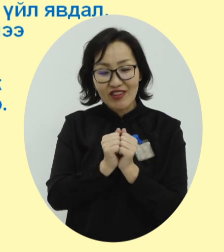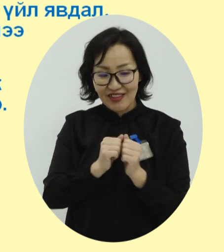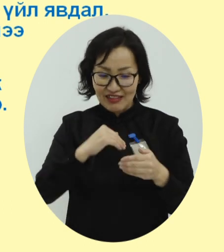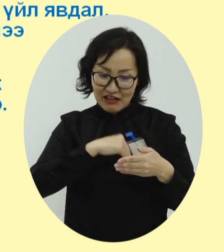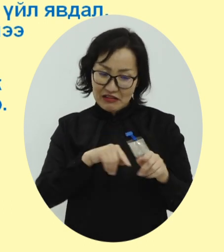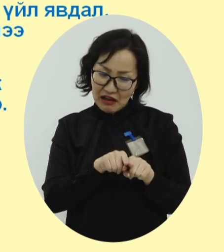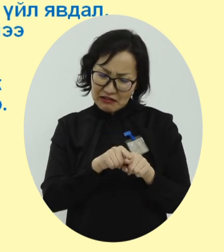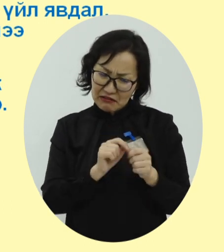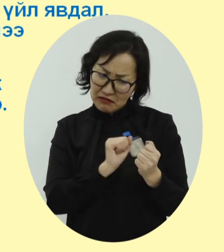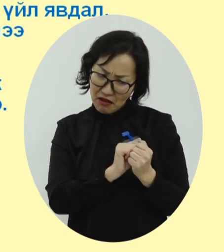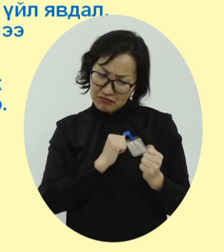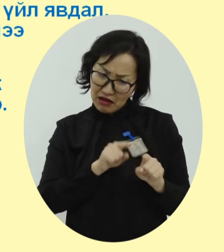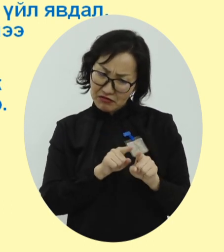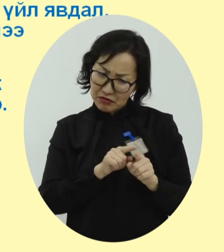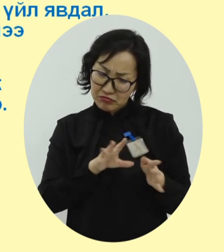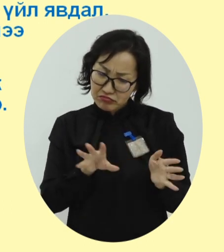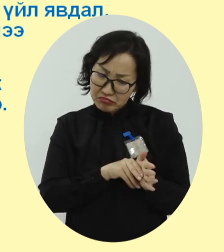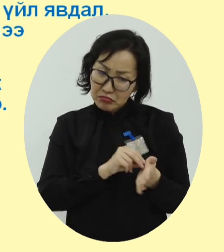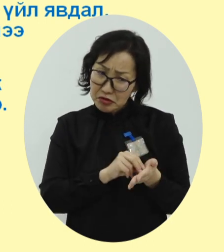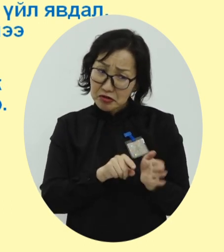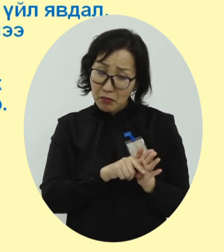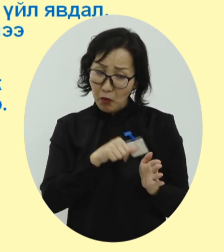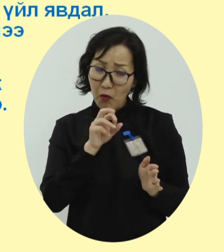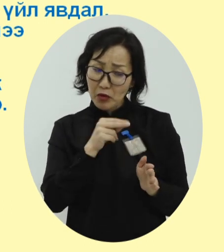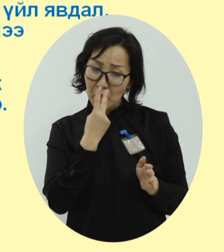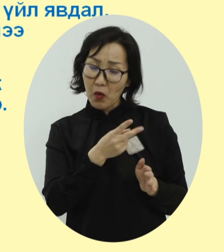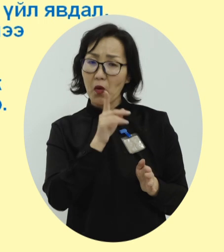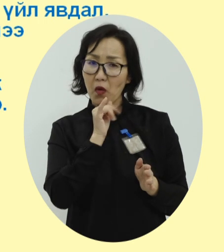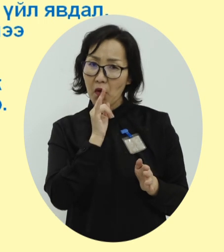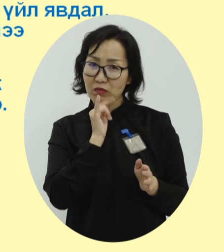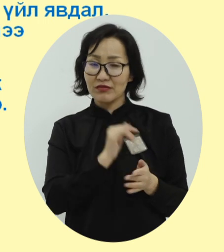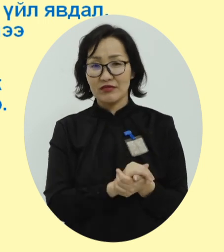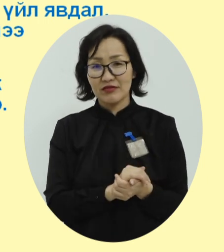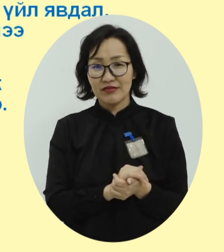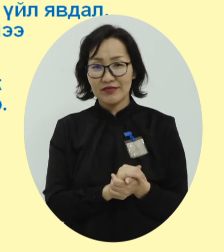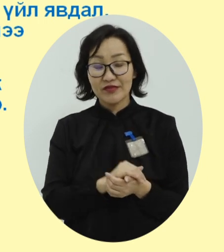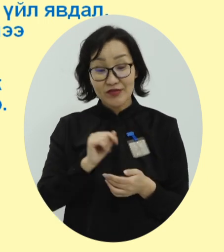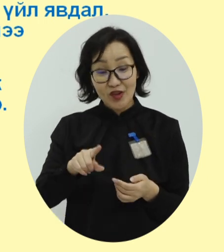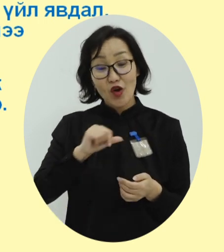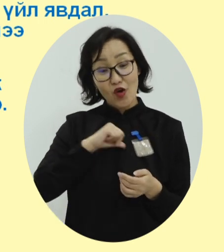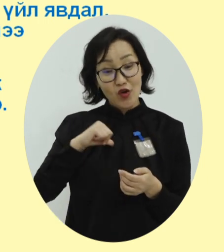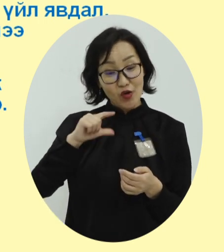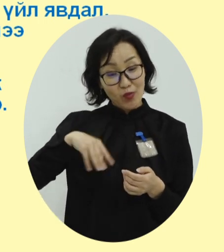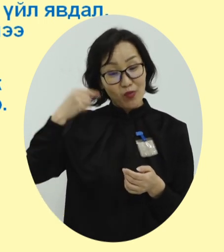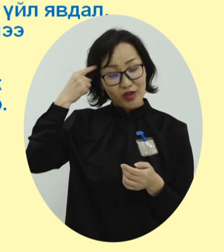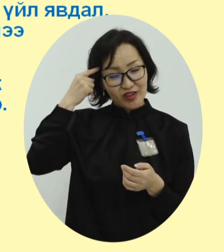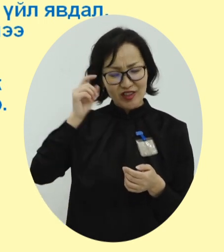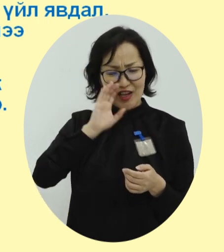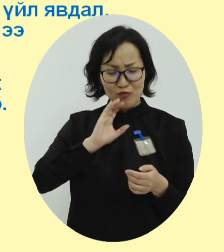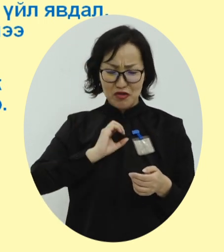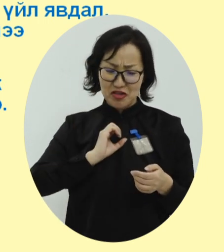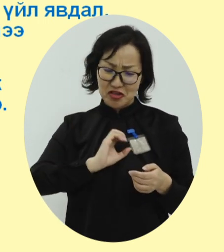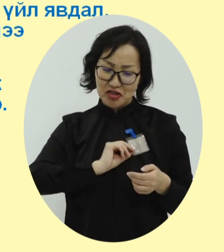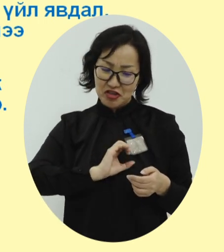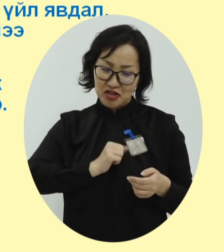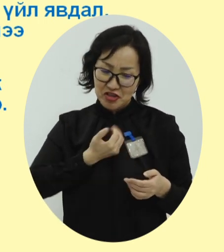байгаа юм шиг л бичдэг юм байна гэж бас нэг найз нь олж харсан юм байна. Халуунаа өөрийн бодлоо чин